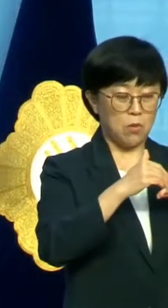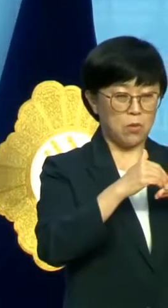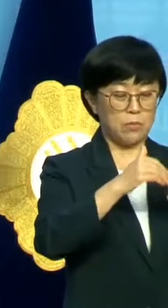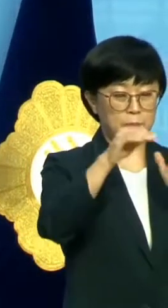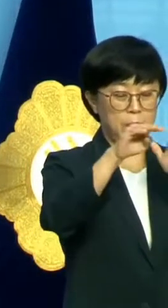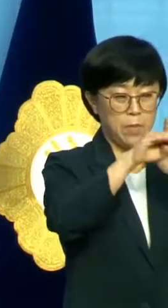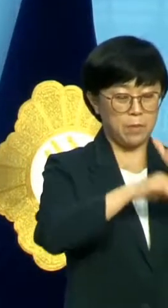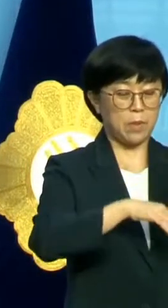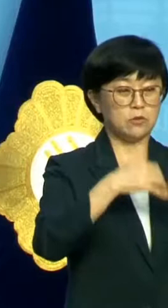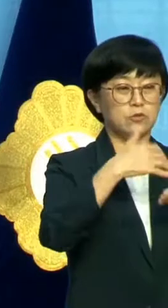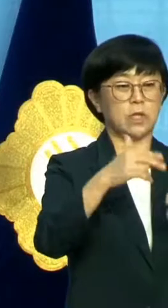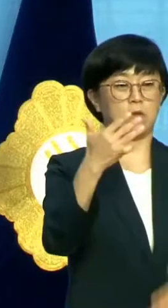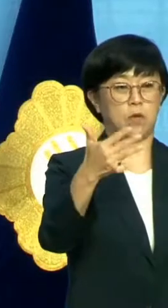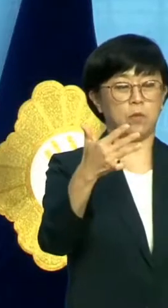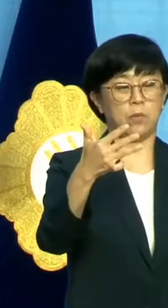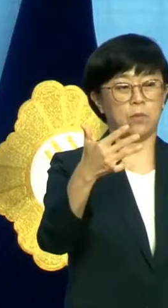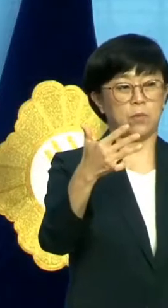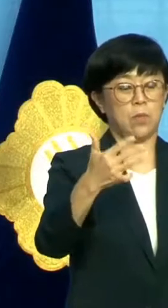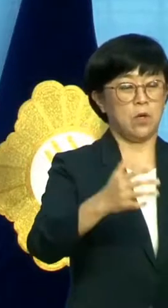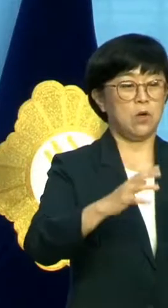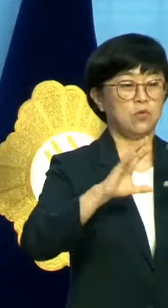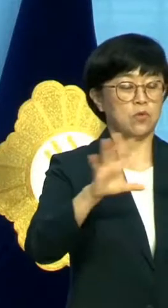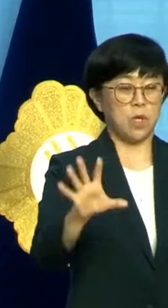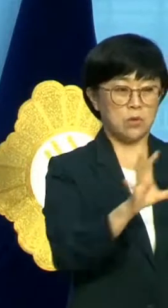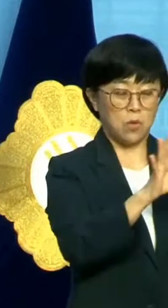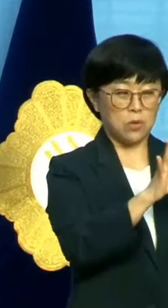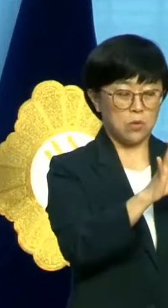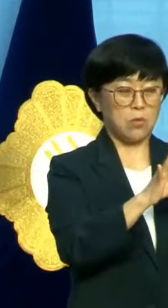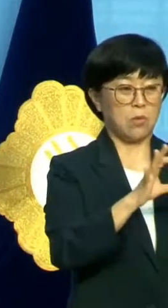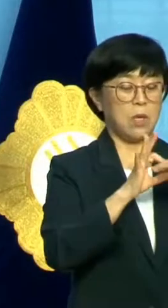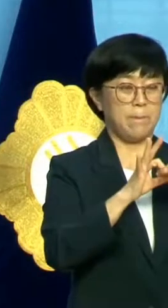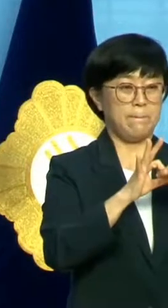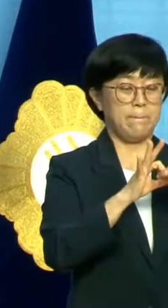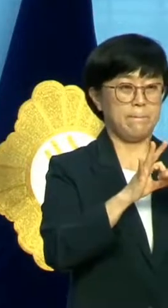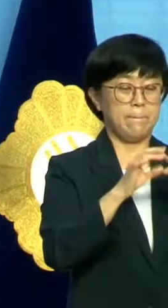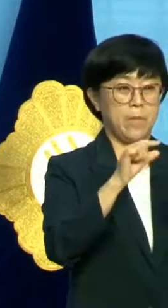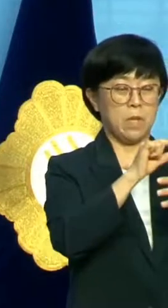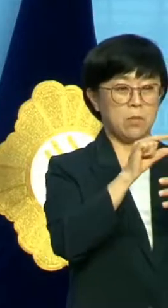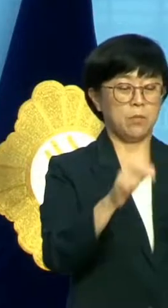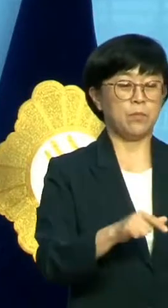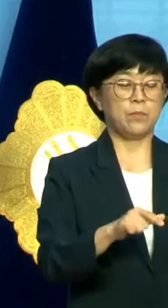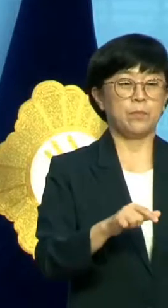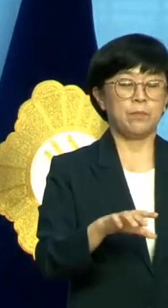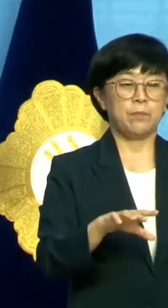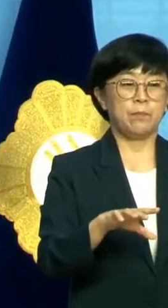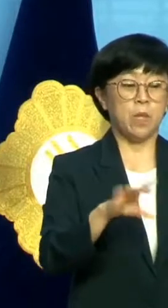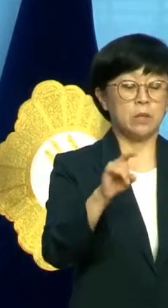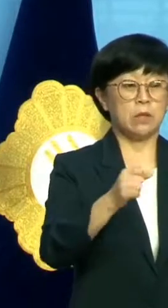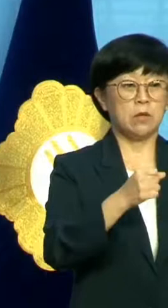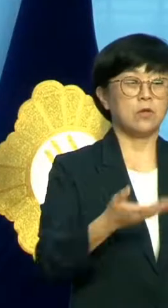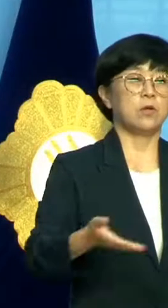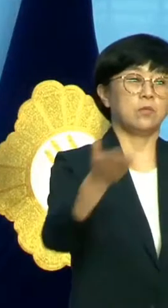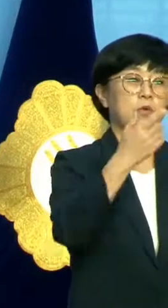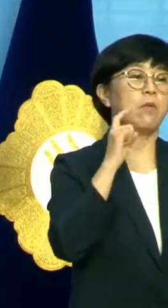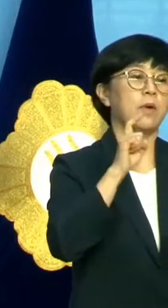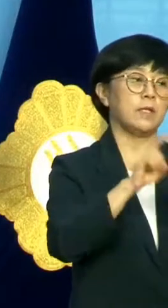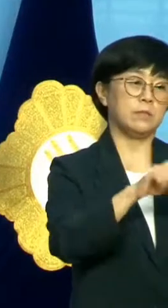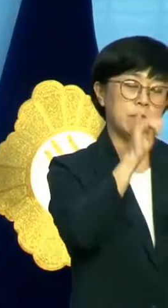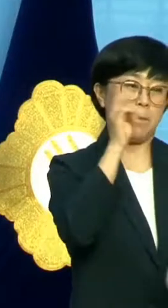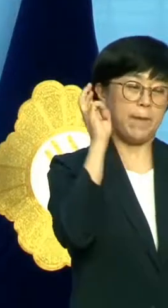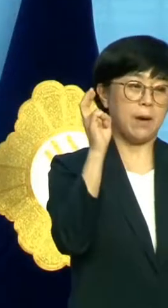교 될 것 입니다 다음 국회 소속 기관 베를 짜 에 관해서 말씀드리겠습니다 뭐 요구는 의자 분들께서 관심 있으실